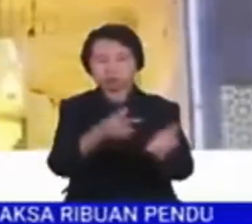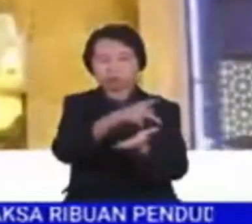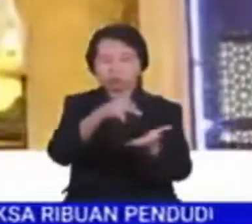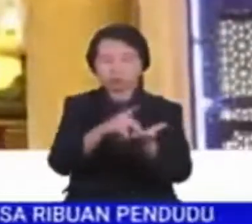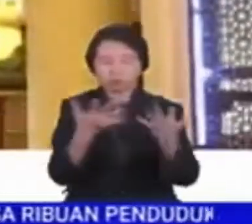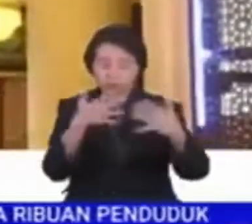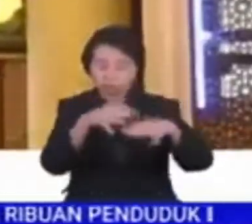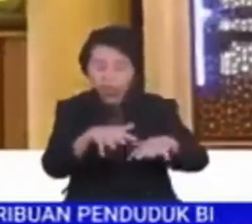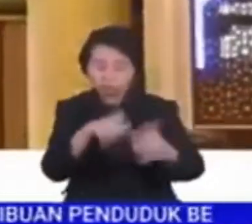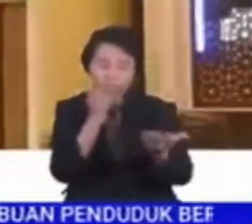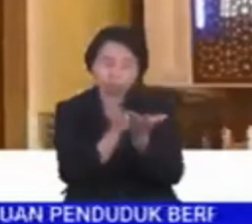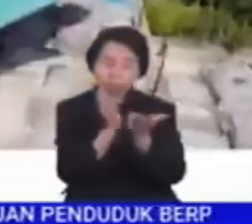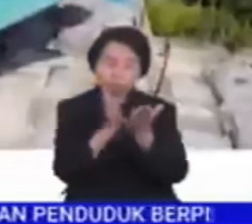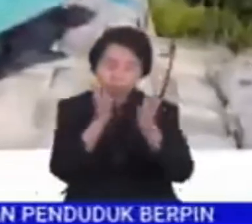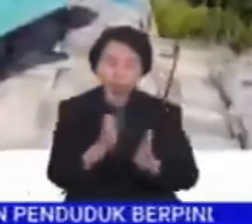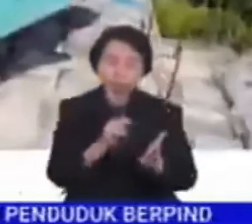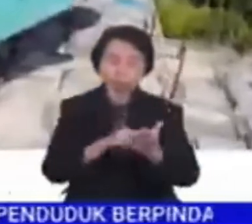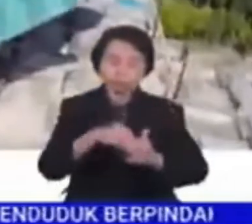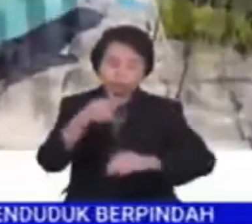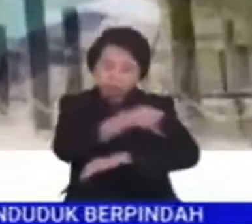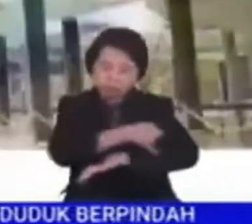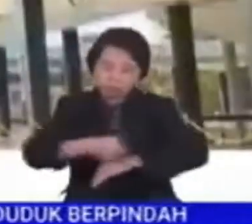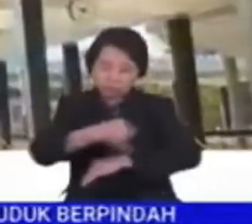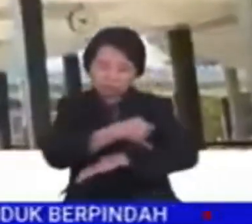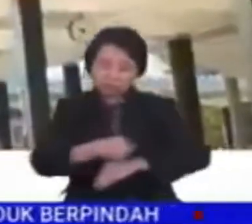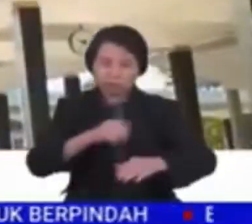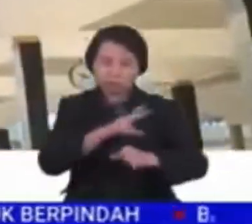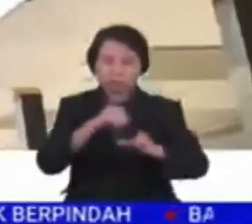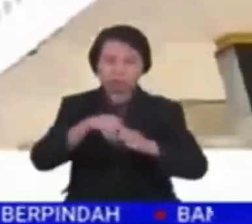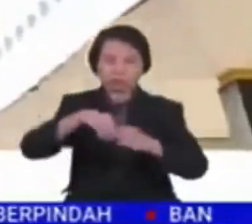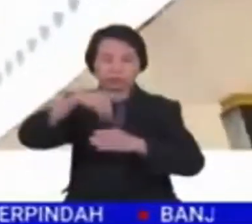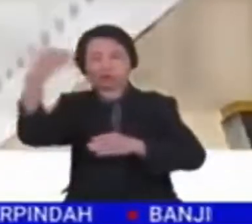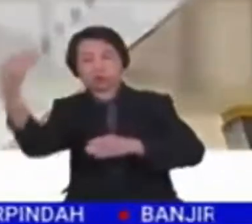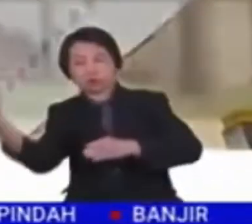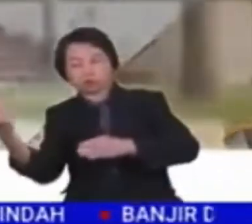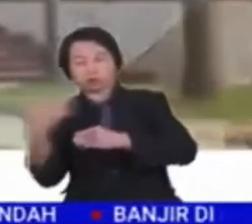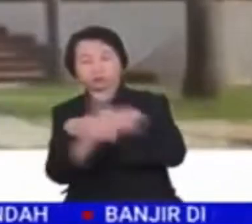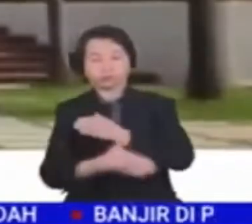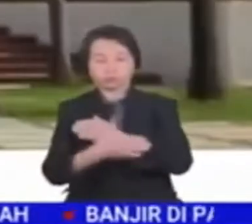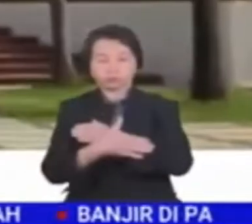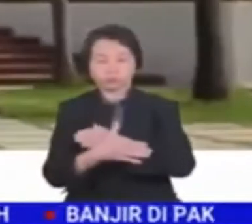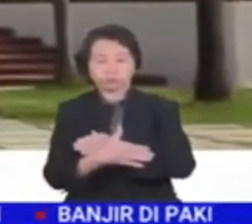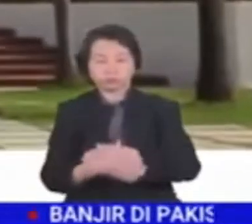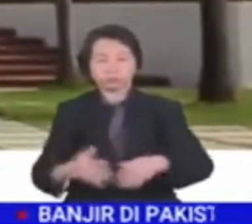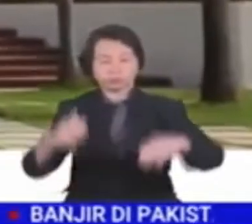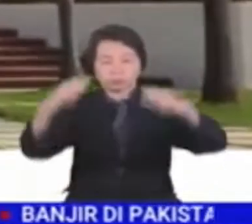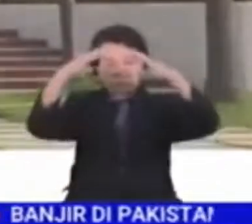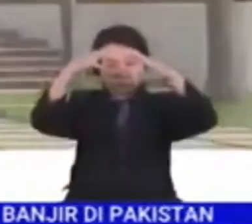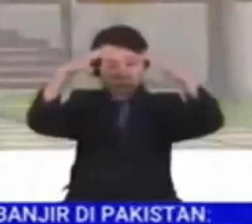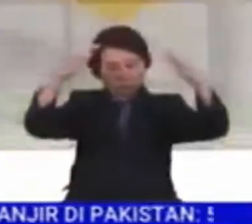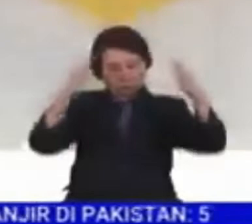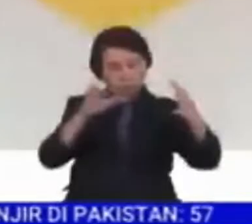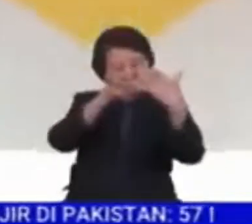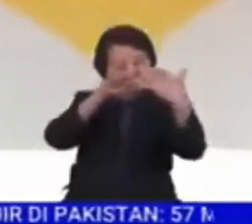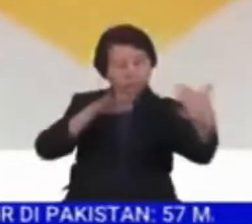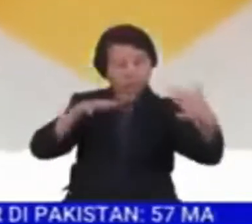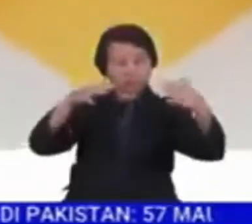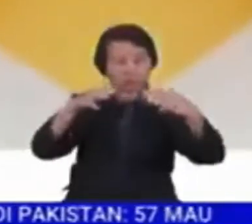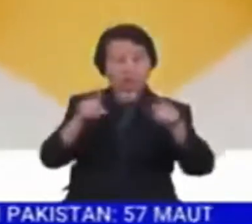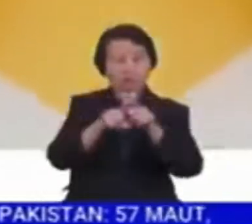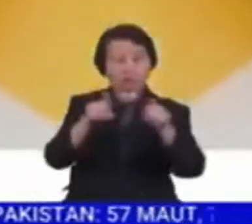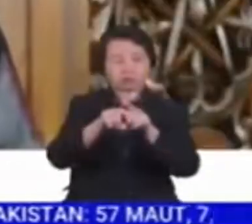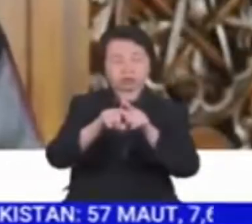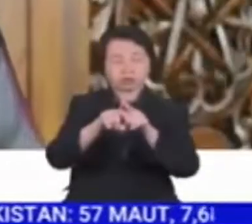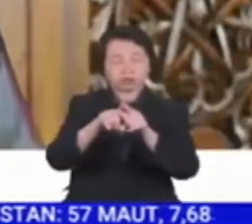pusat rujukan pelajar dan arkitek termasuk dari luar negara. Dia punya kubah tu pun bentuk yang